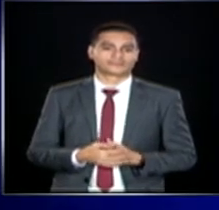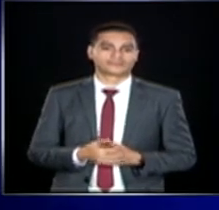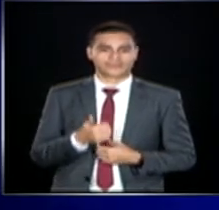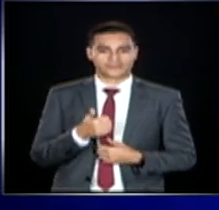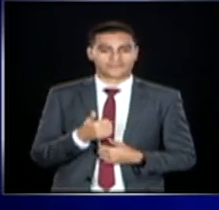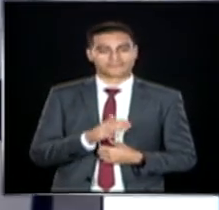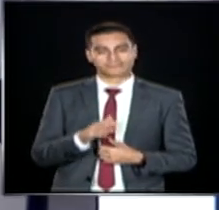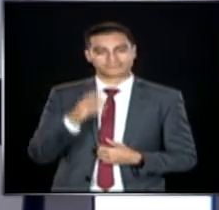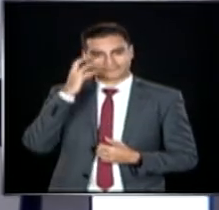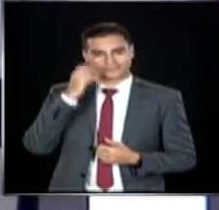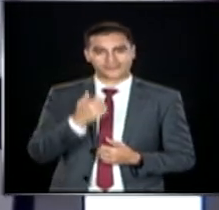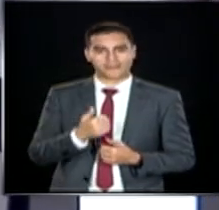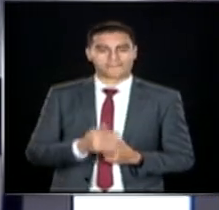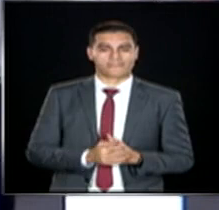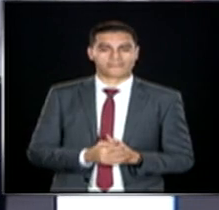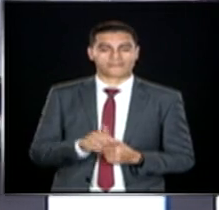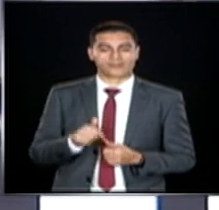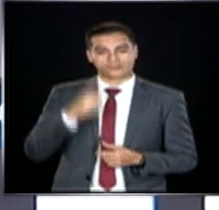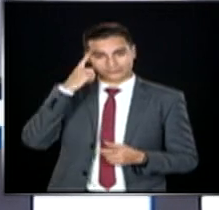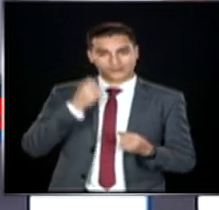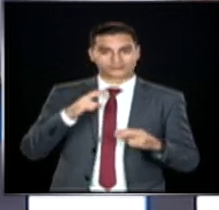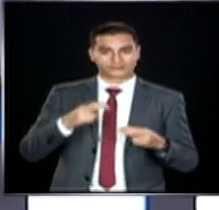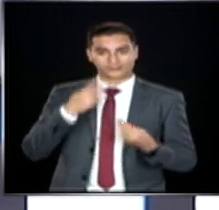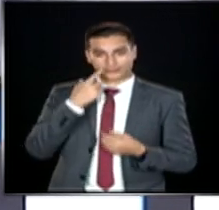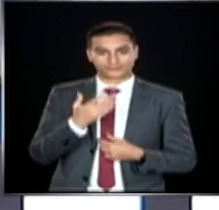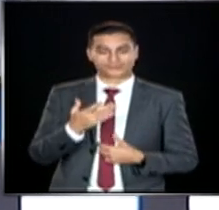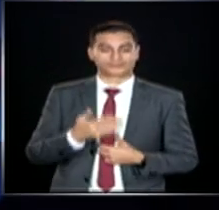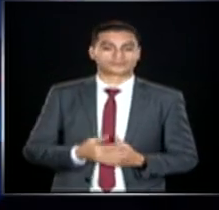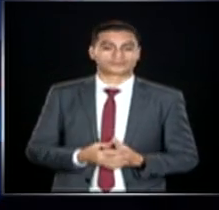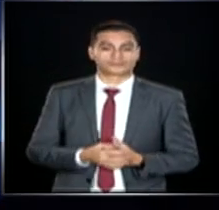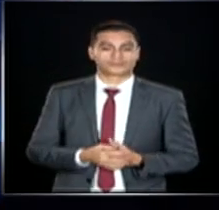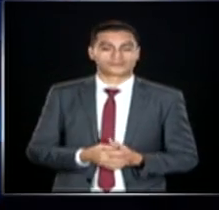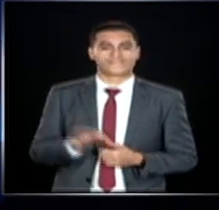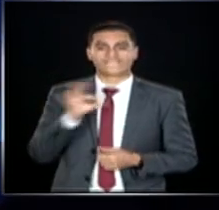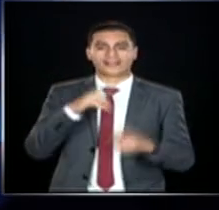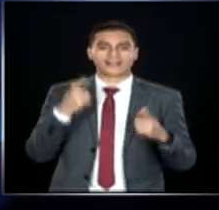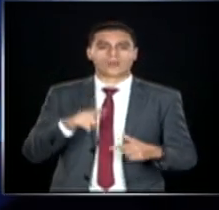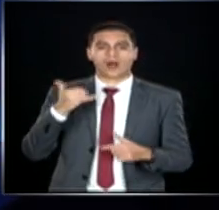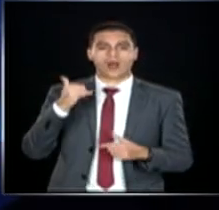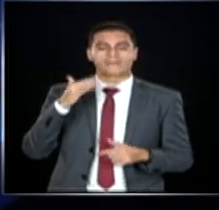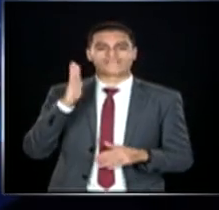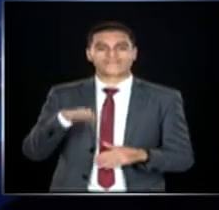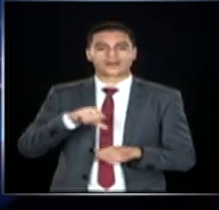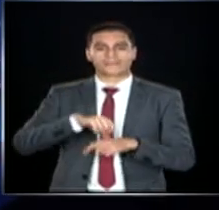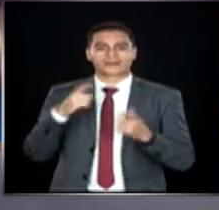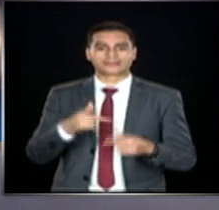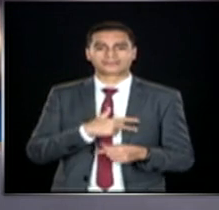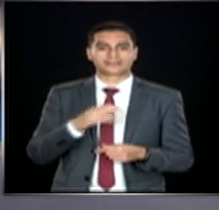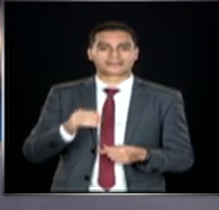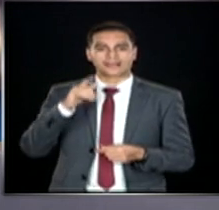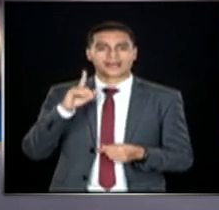تمام محمود تمام. تحت الضغط كاونتر. في أي دولة عربية تقع مدينة